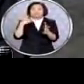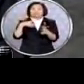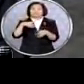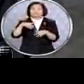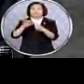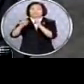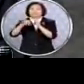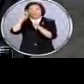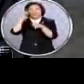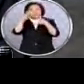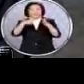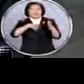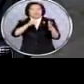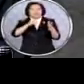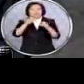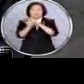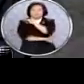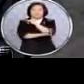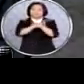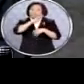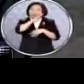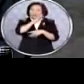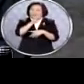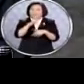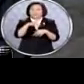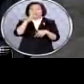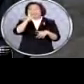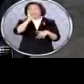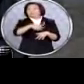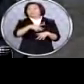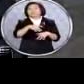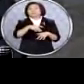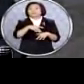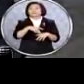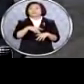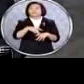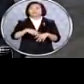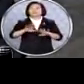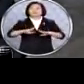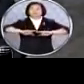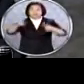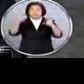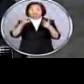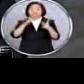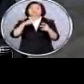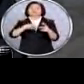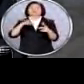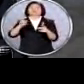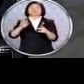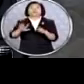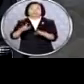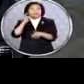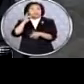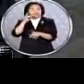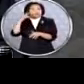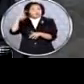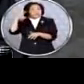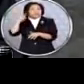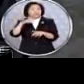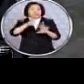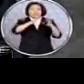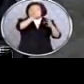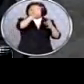给大家一种期待，让民进党执政。2008年，同样的，大家也给您很